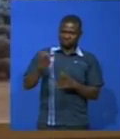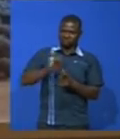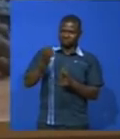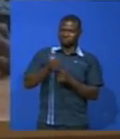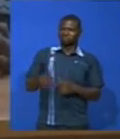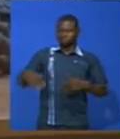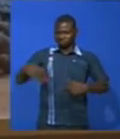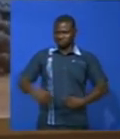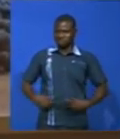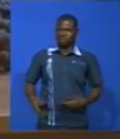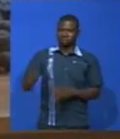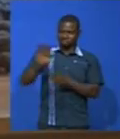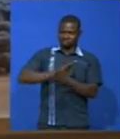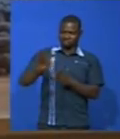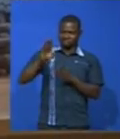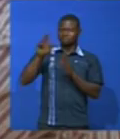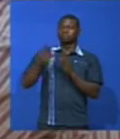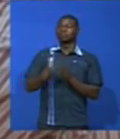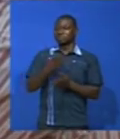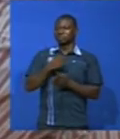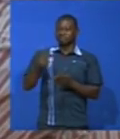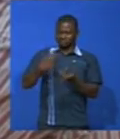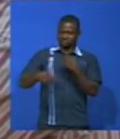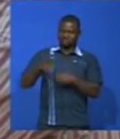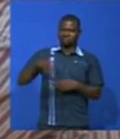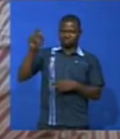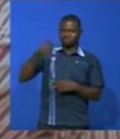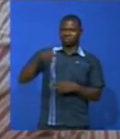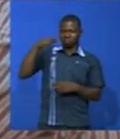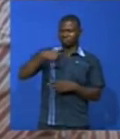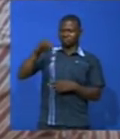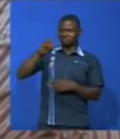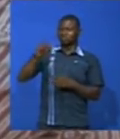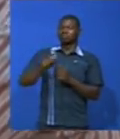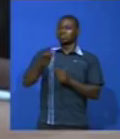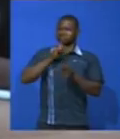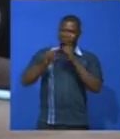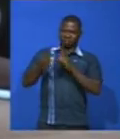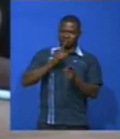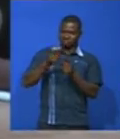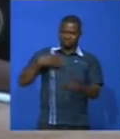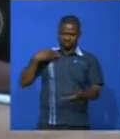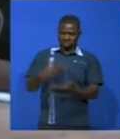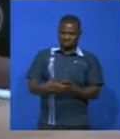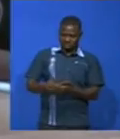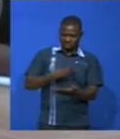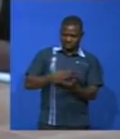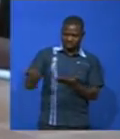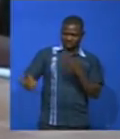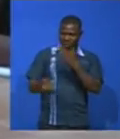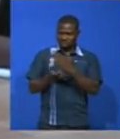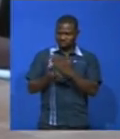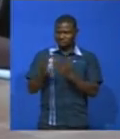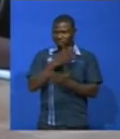journalistes de cinéma venus de la Guadeloupe, il sera question de l'approche de la lecture technique et analytique de